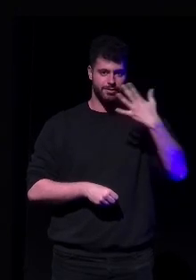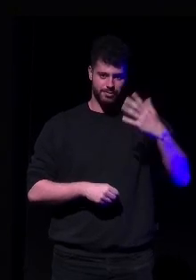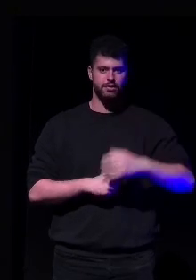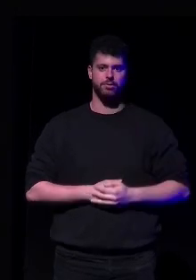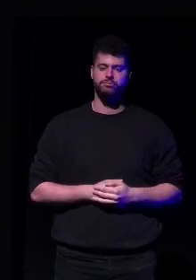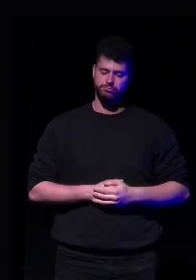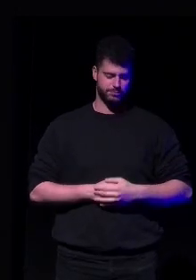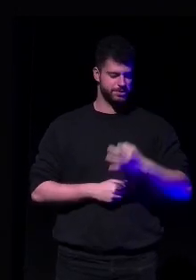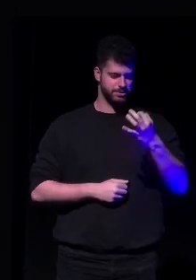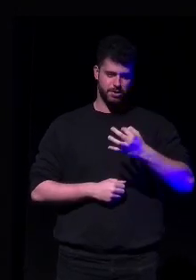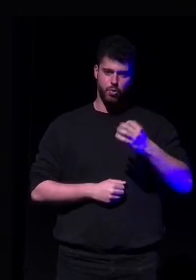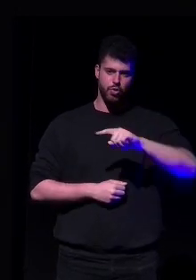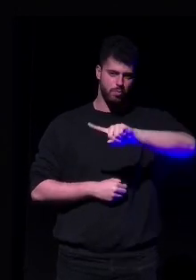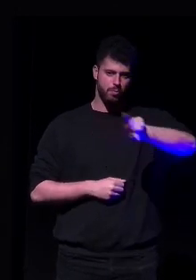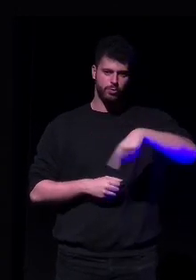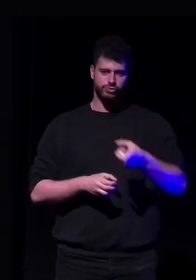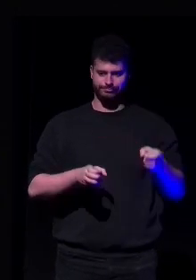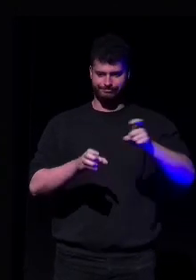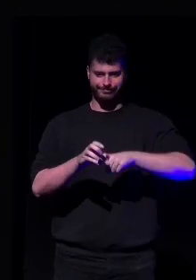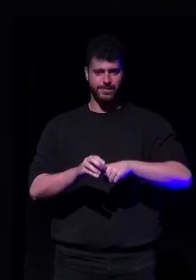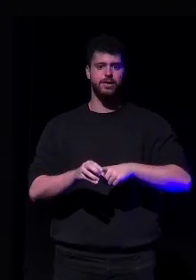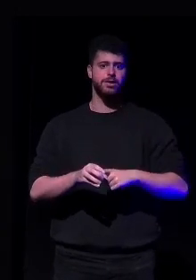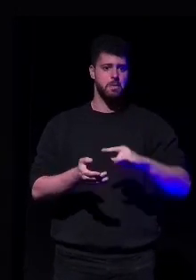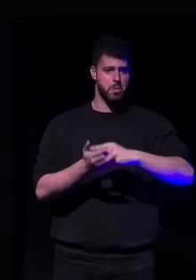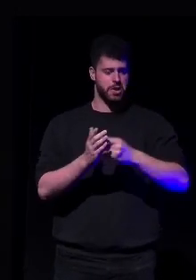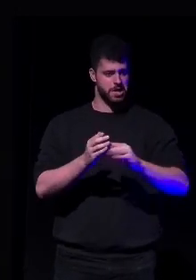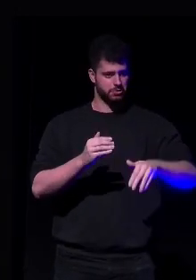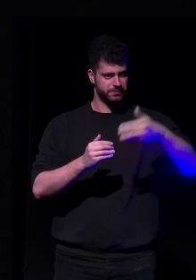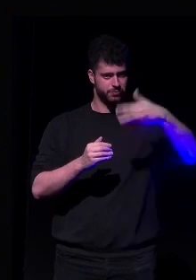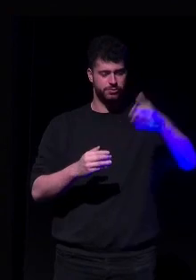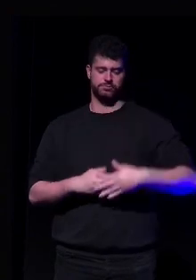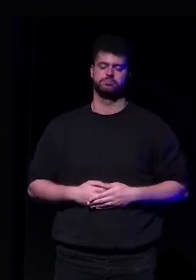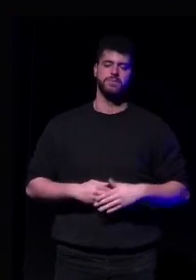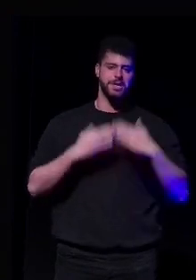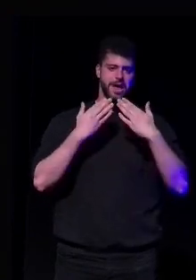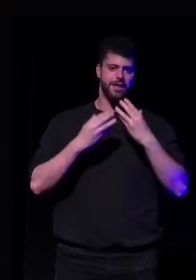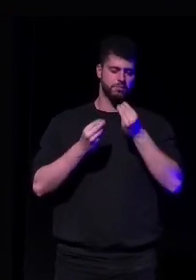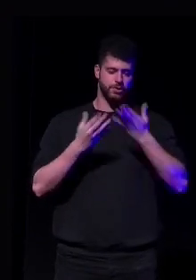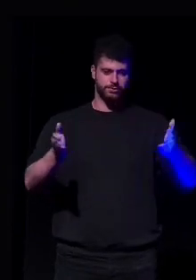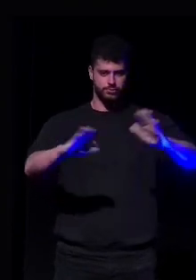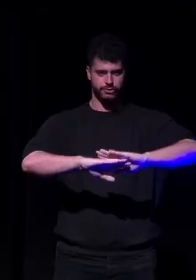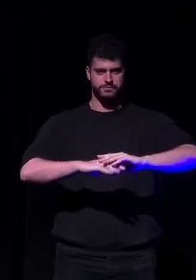que seguireu formant part de tots els nostres suports. Moltes gràcies i bon vespre a tothom.